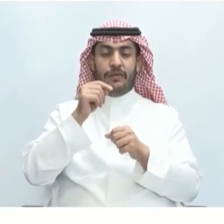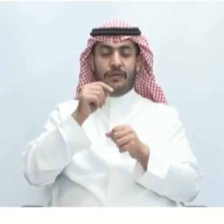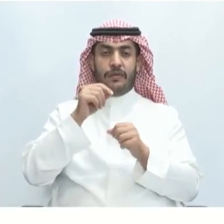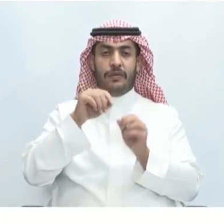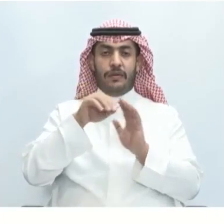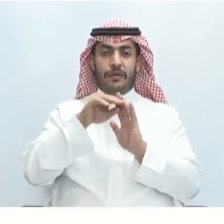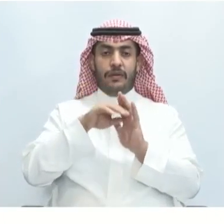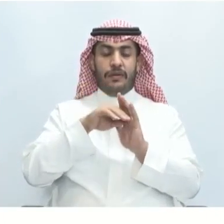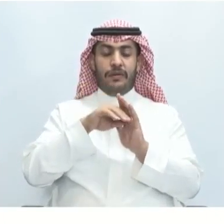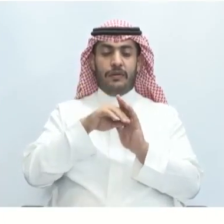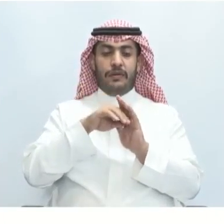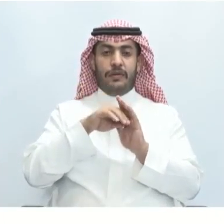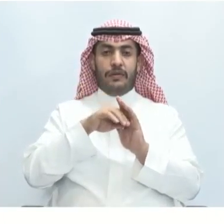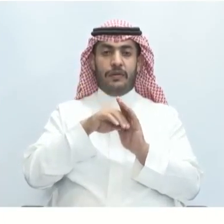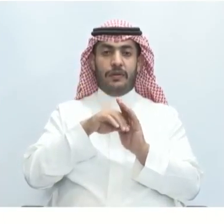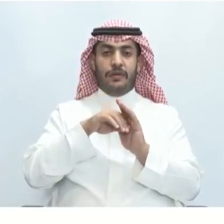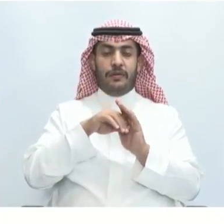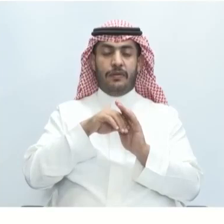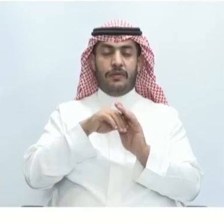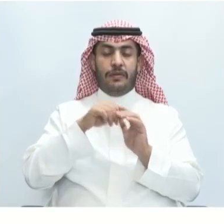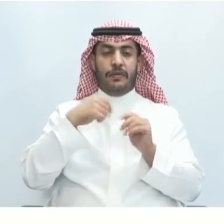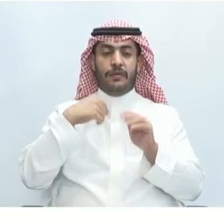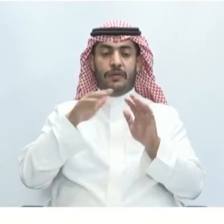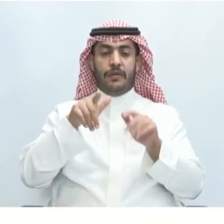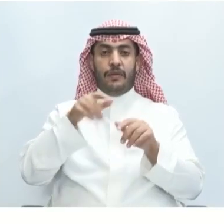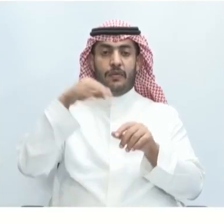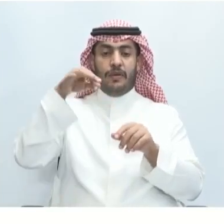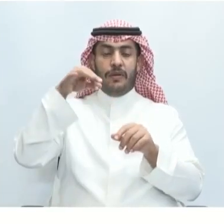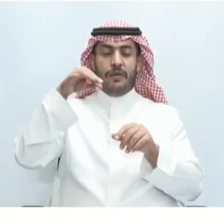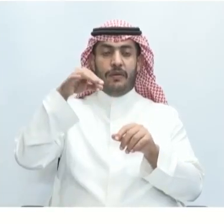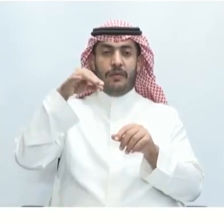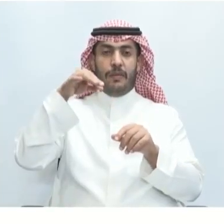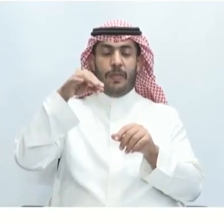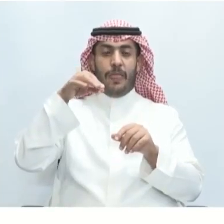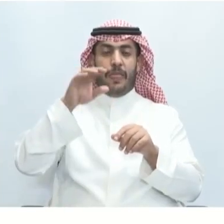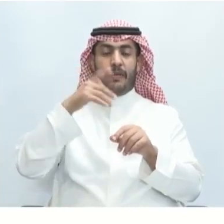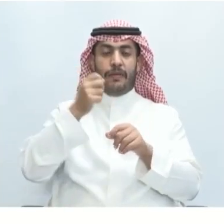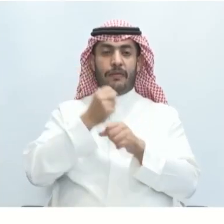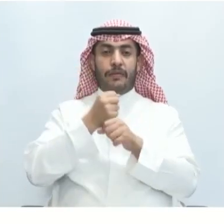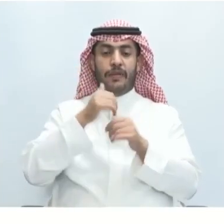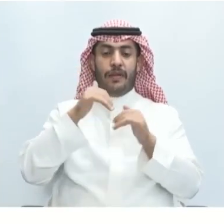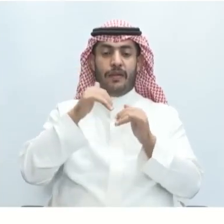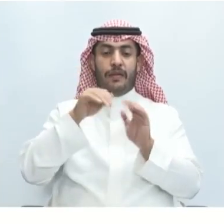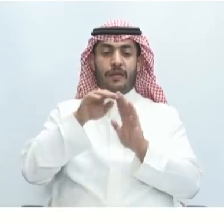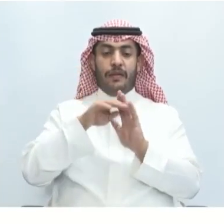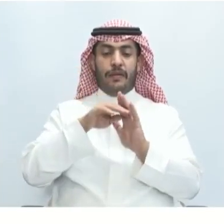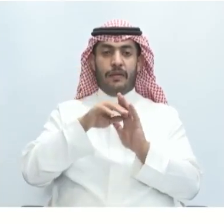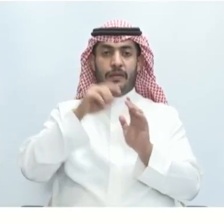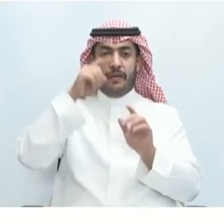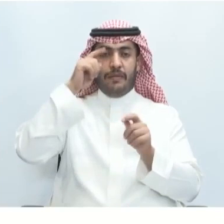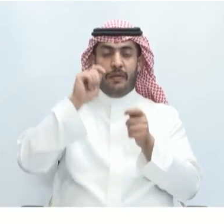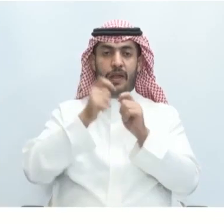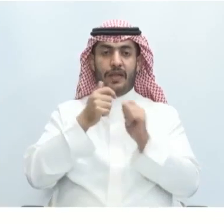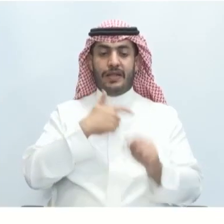ان نتاكد من ان لدينا هذه الورقه ونقوم ببعض الاجراءات فمثلا اذا اردنا ان